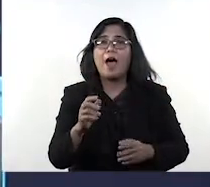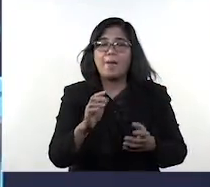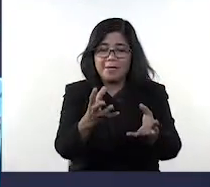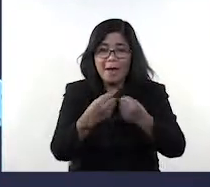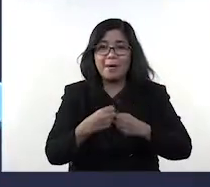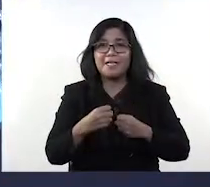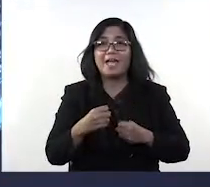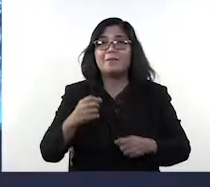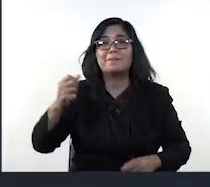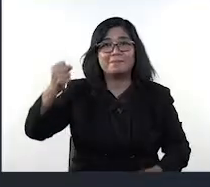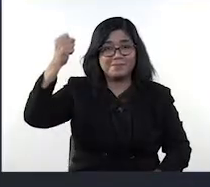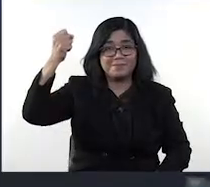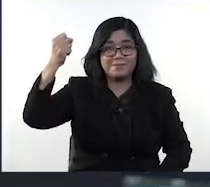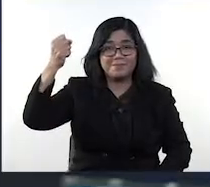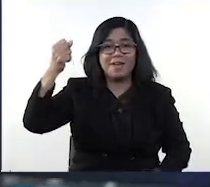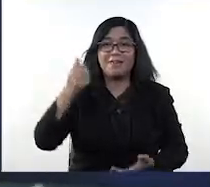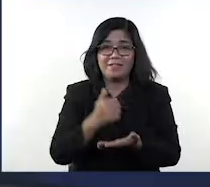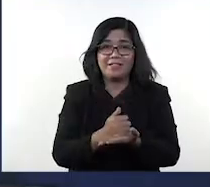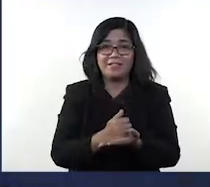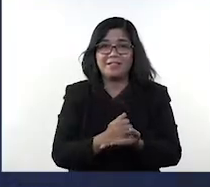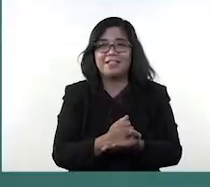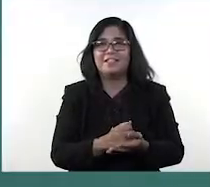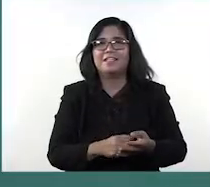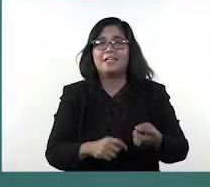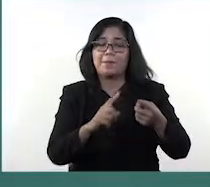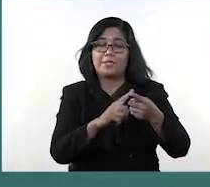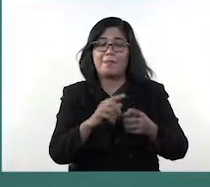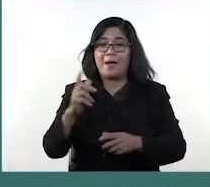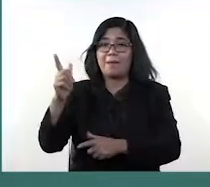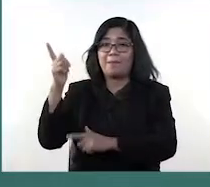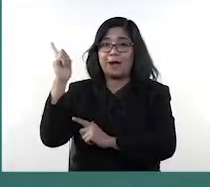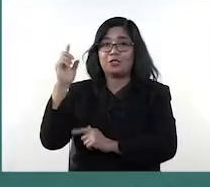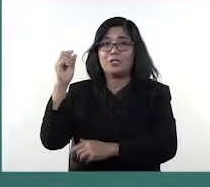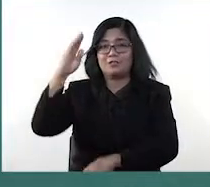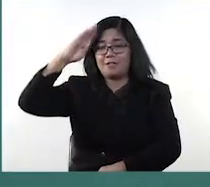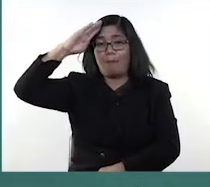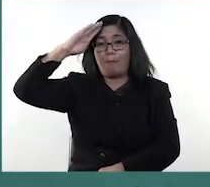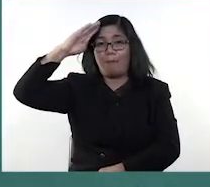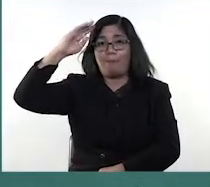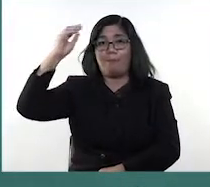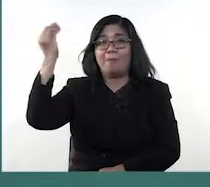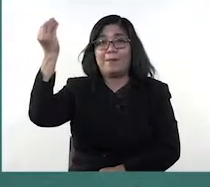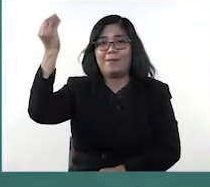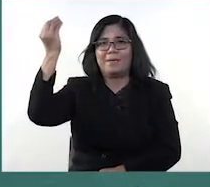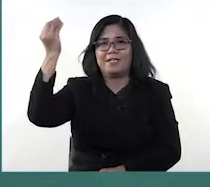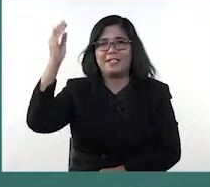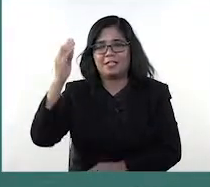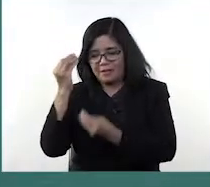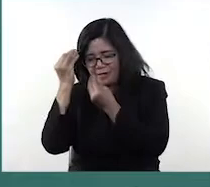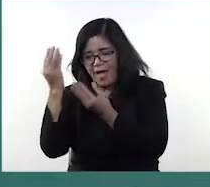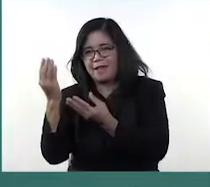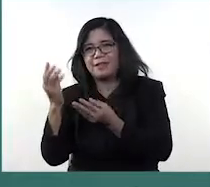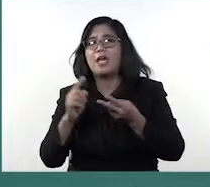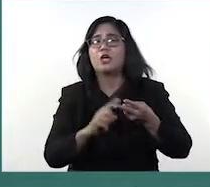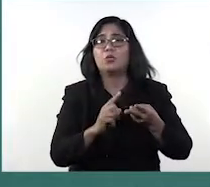juara Iya yang ketika Hai Jadi inget yang pertama bicara prajurit Hai yang kedua